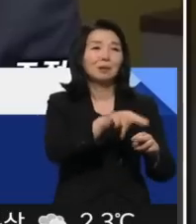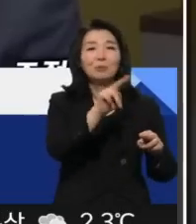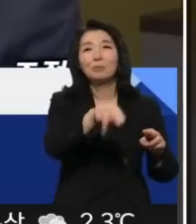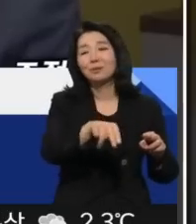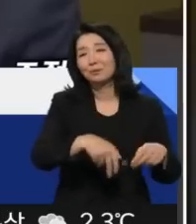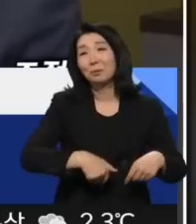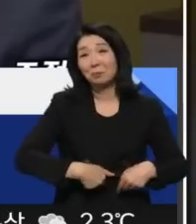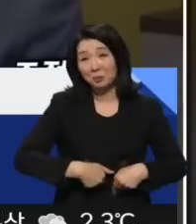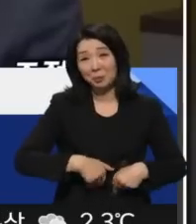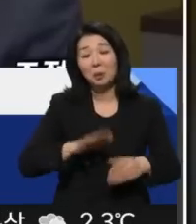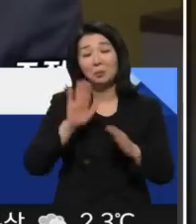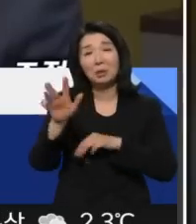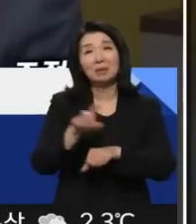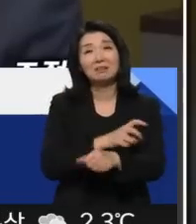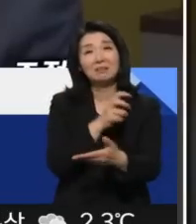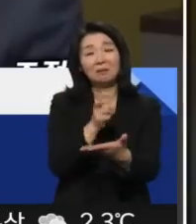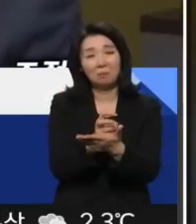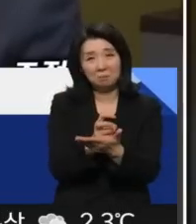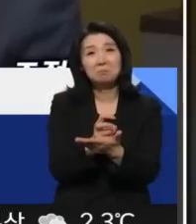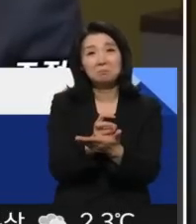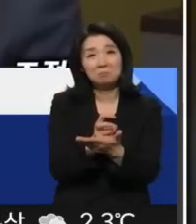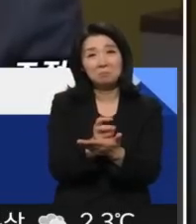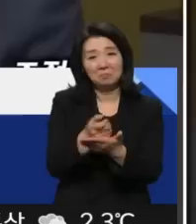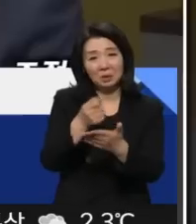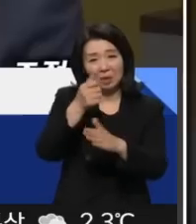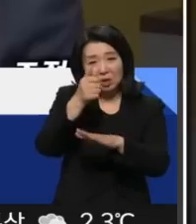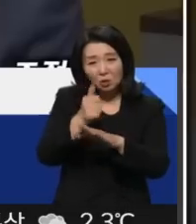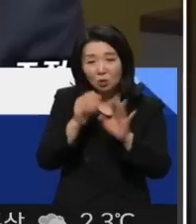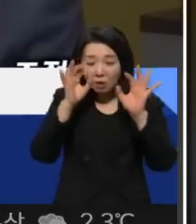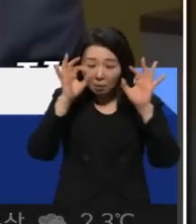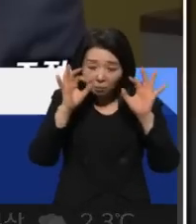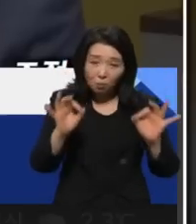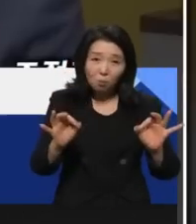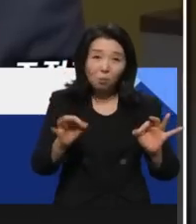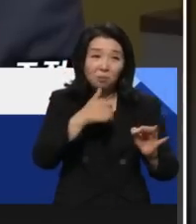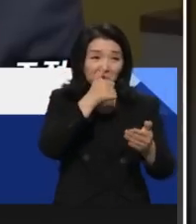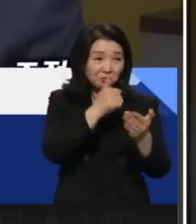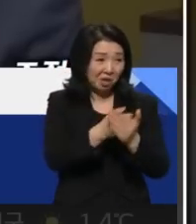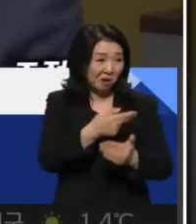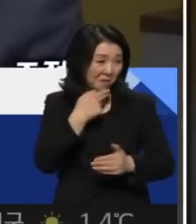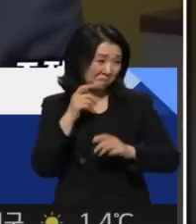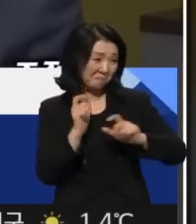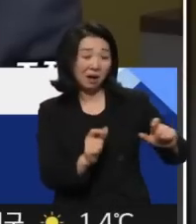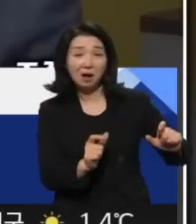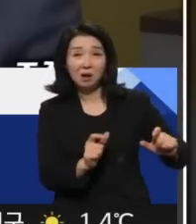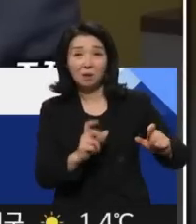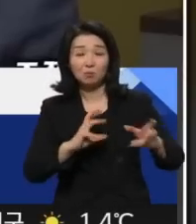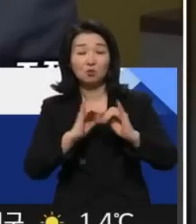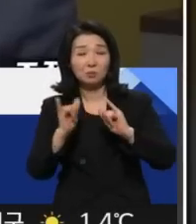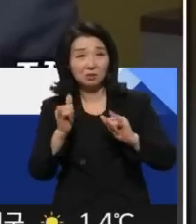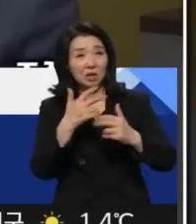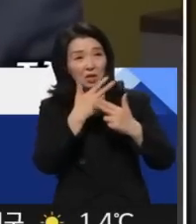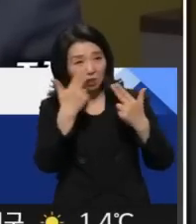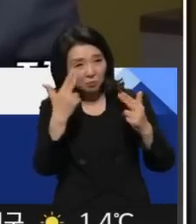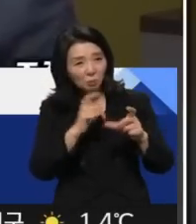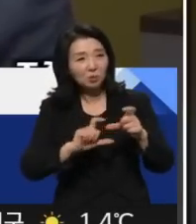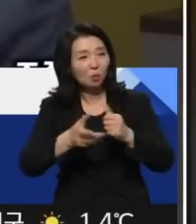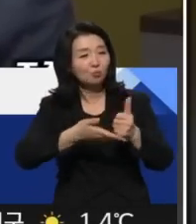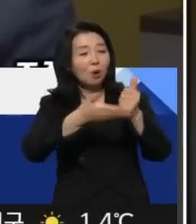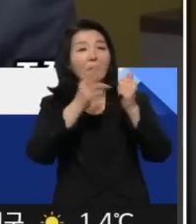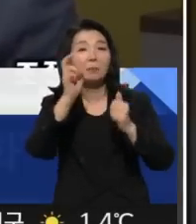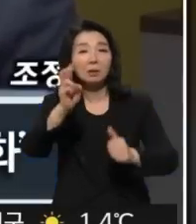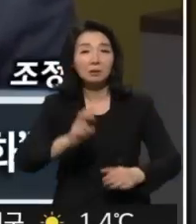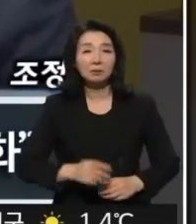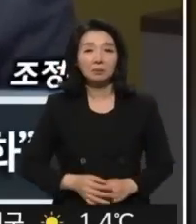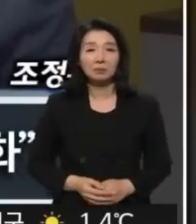내려놓고 특검 결과를 지켜보고 정말 무혐의가 드러나면 국민들이 이재명 대표를 더 높이 더 다시 보지